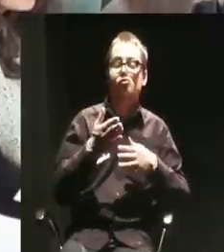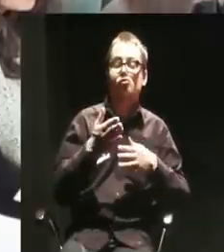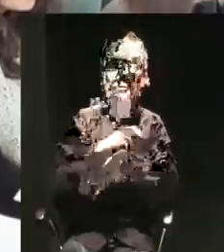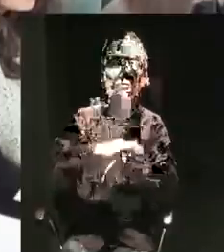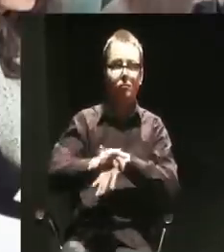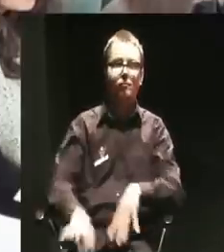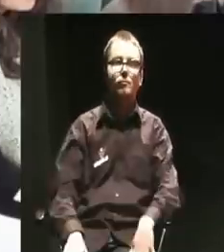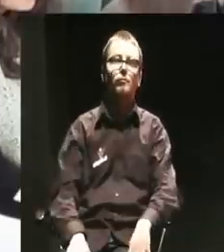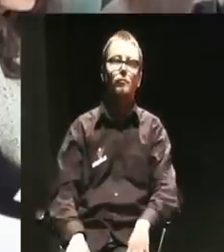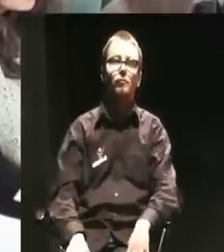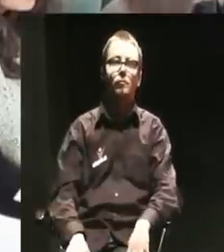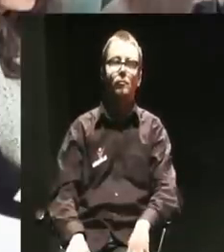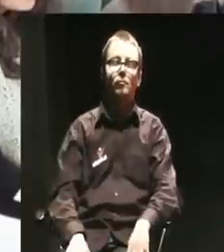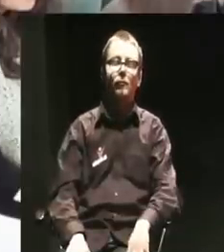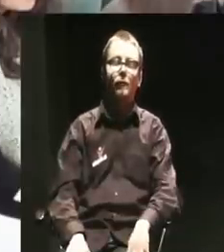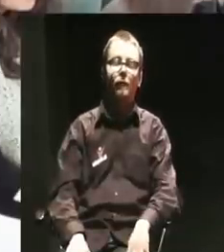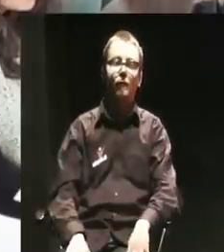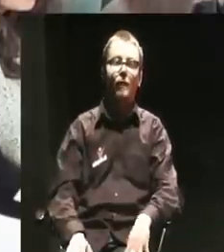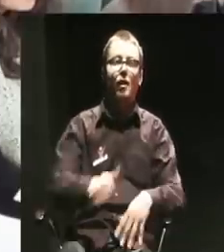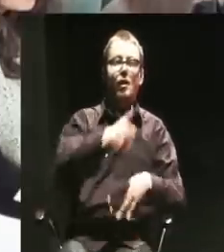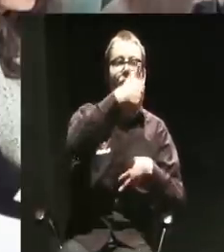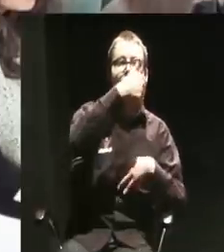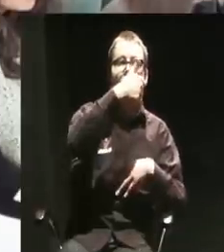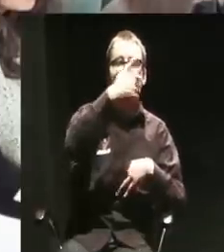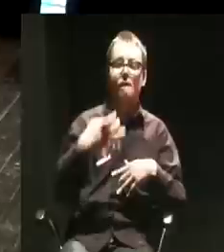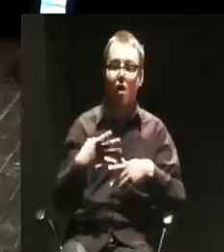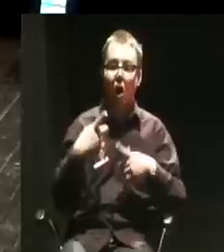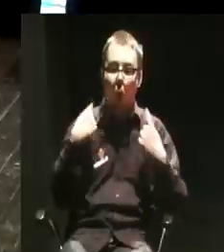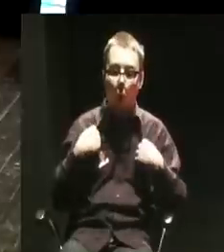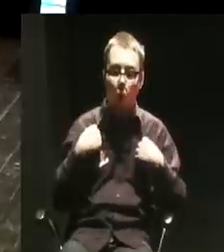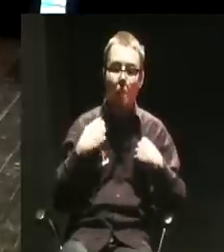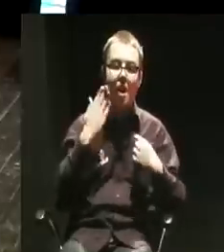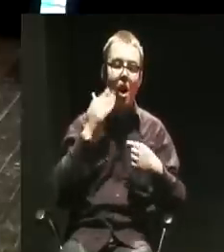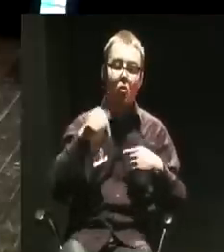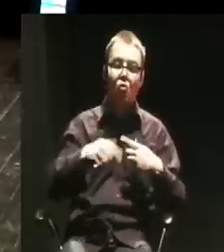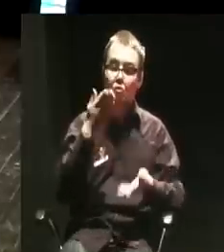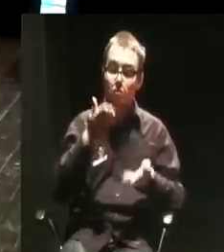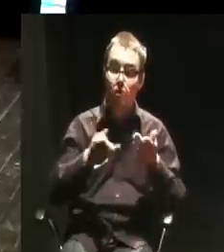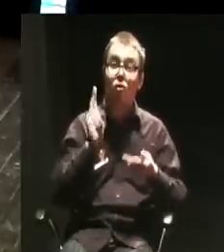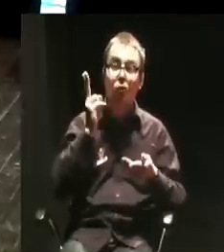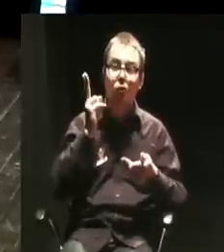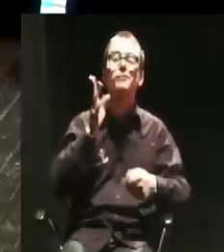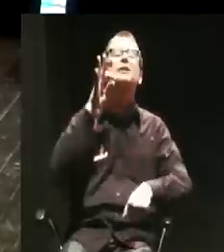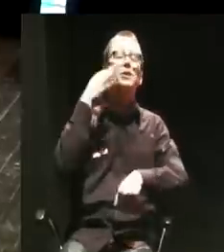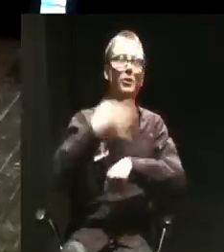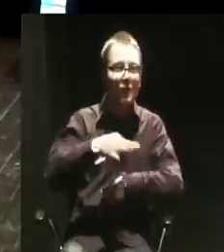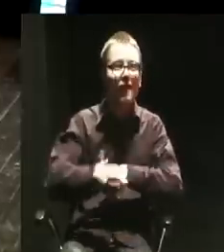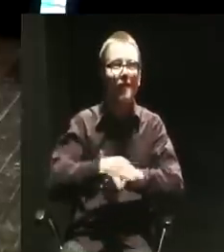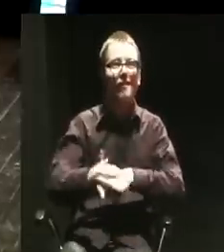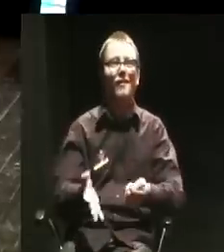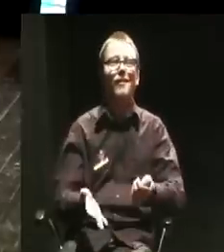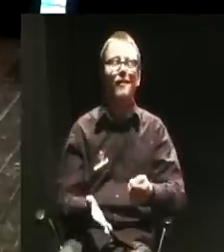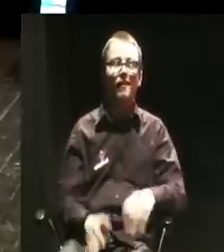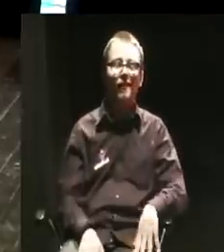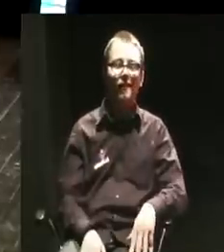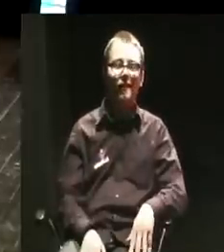że praktycznie co czwarty mieszkaniec to jest student. A od niedawna